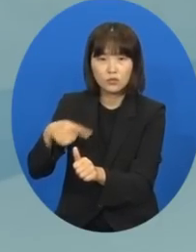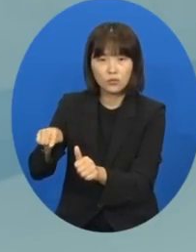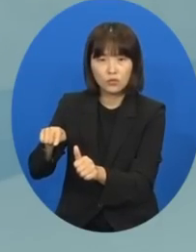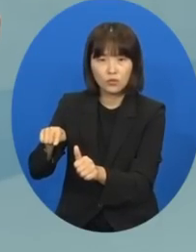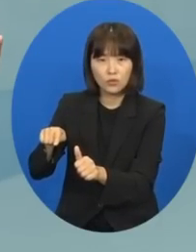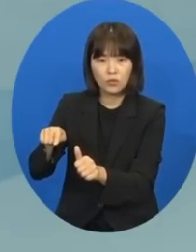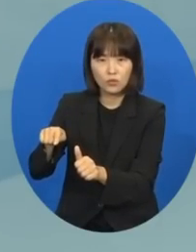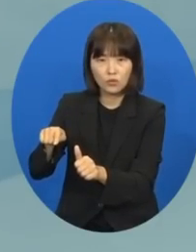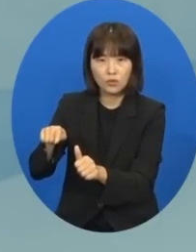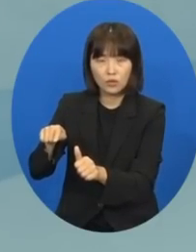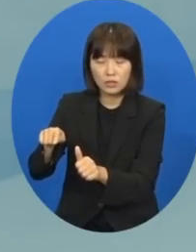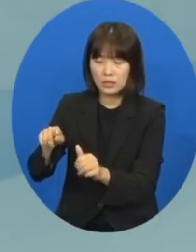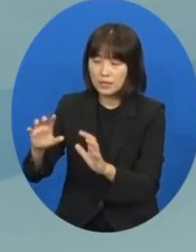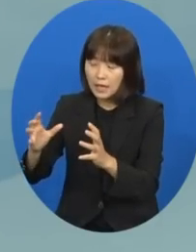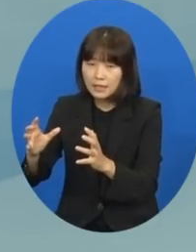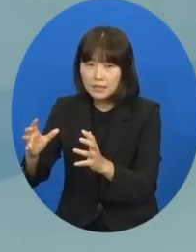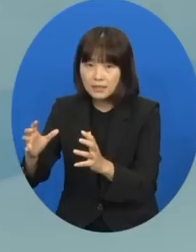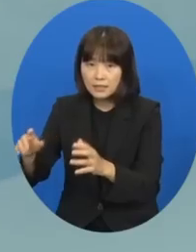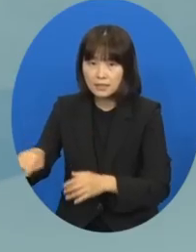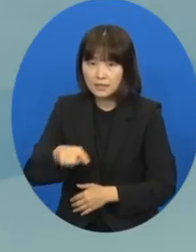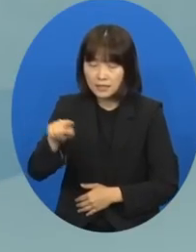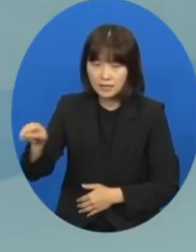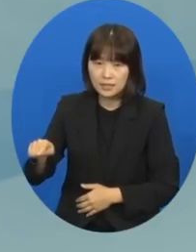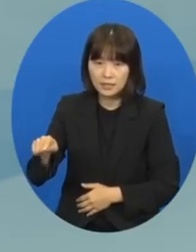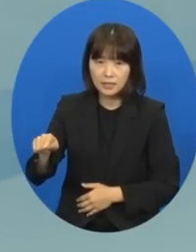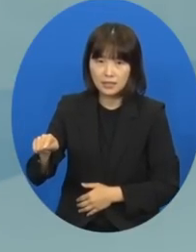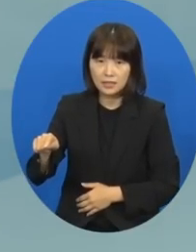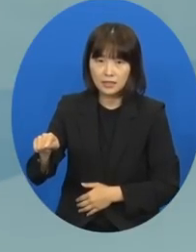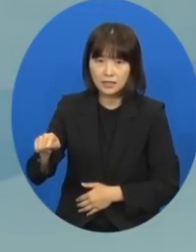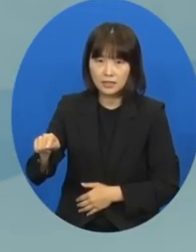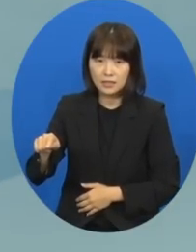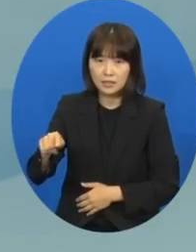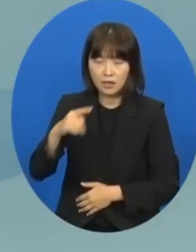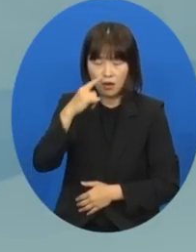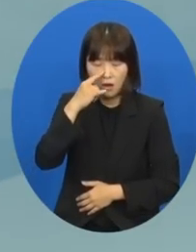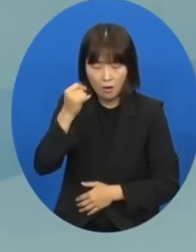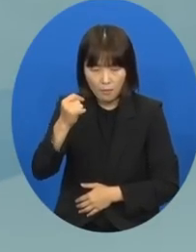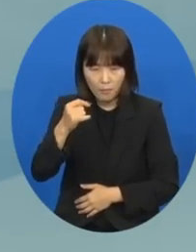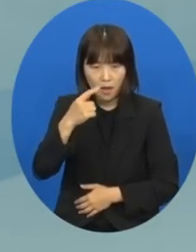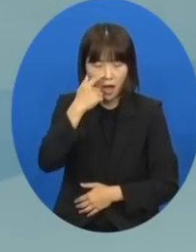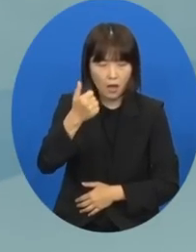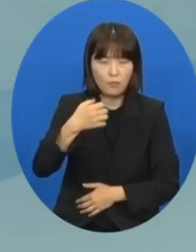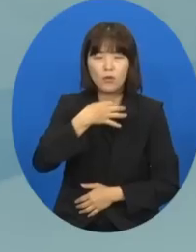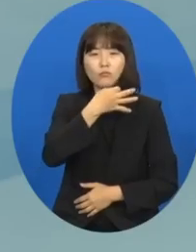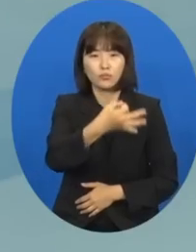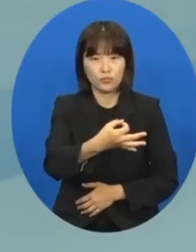나중에 그 아이들이 뭐라고 하는지 아세요? 우리 엄마예요. 우리 아빠예요.